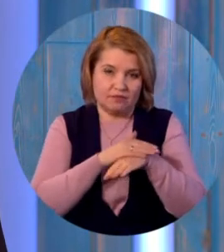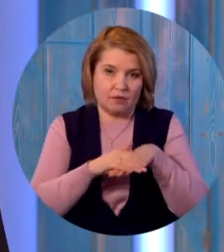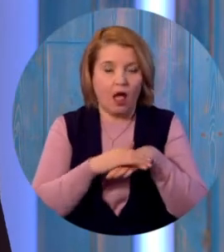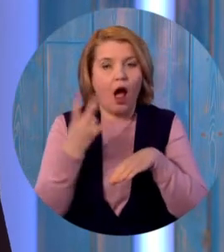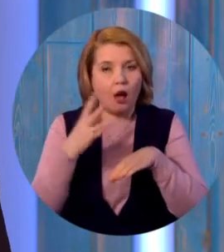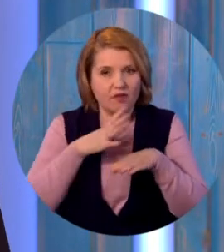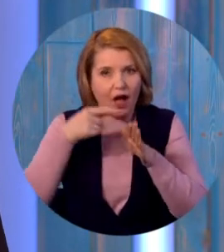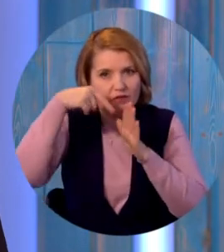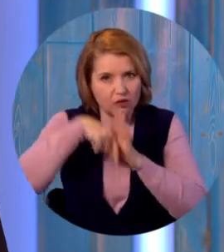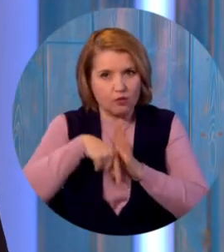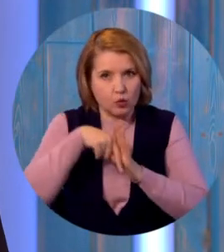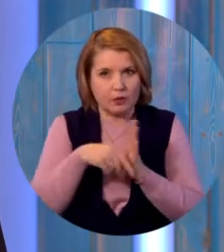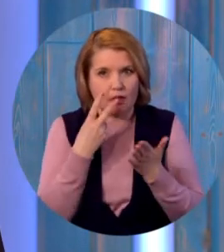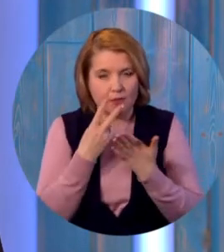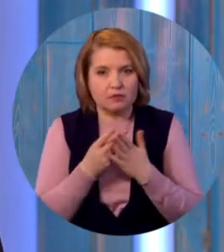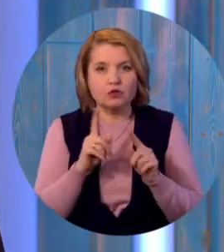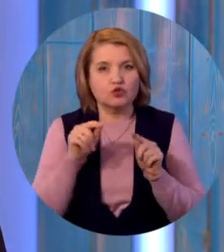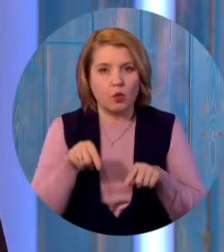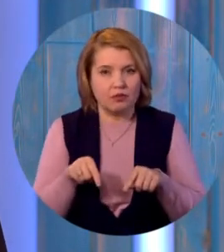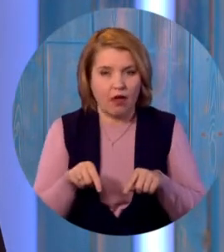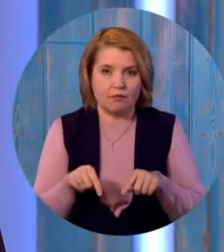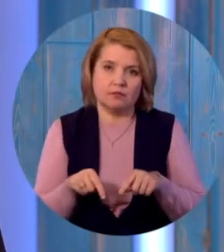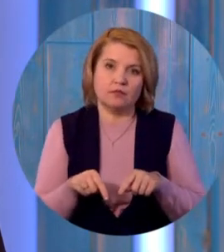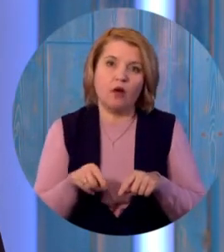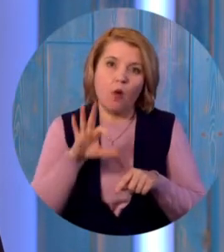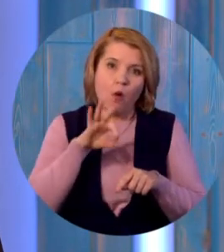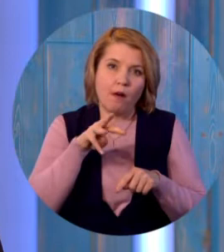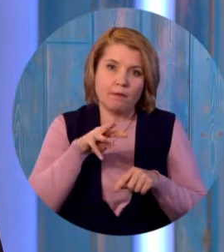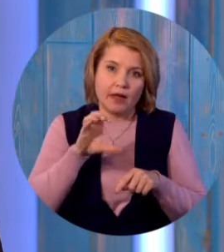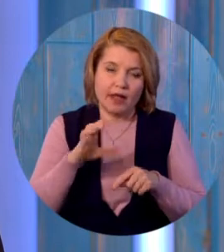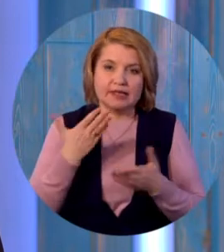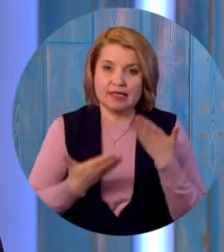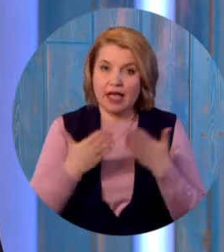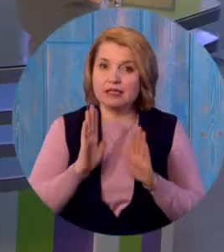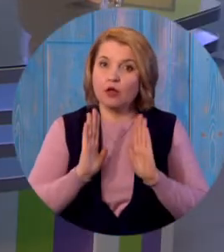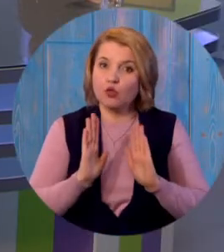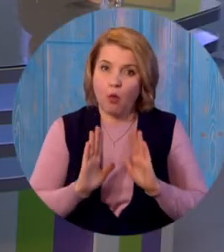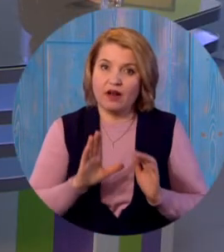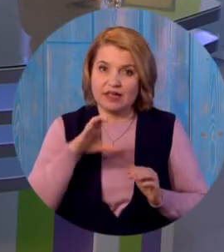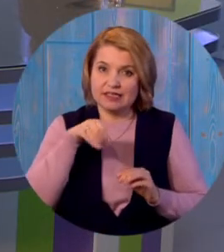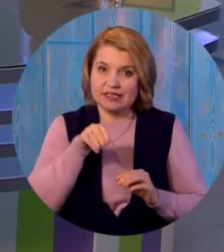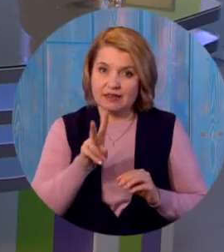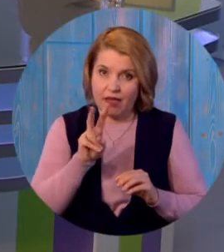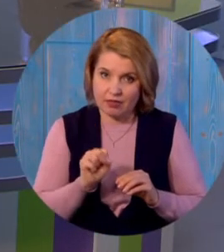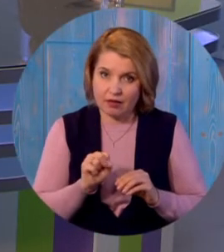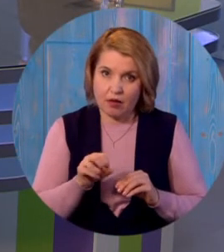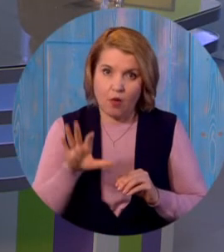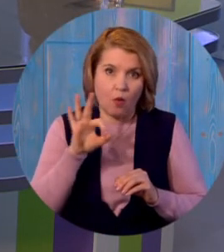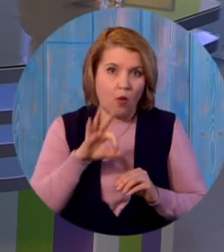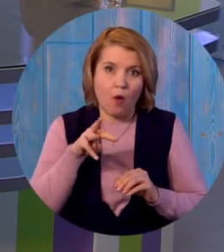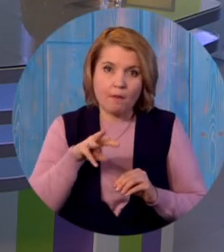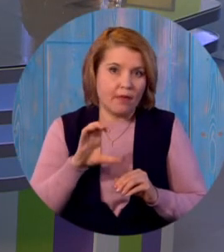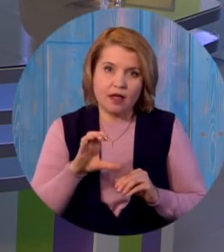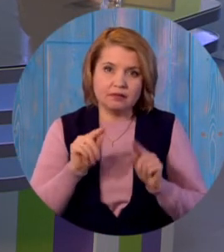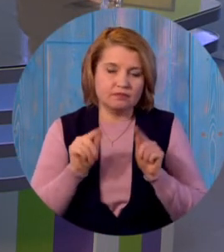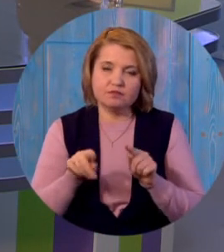измененные. А что касается их по ОМС, ну, к сожалению, если именно только сеточки, то по ОМС это не